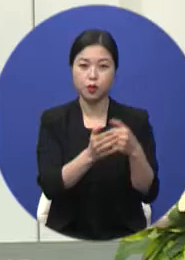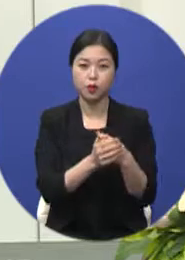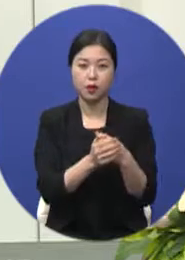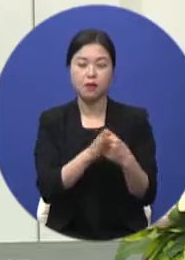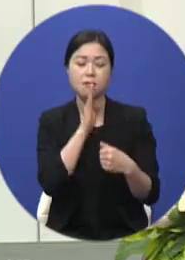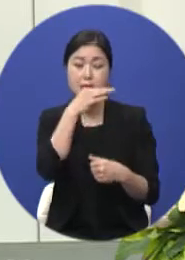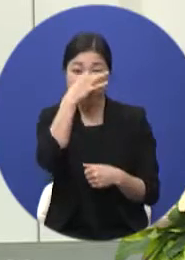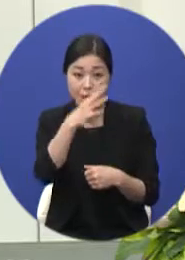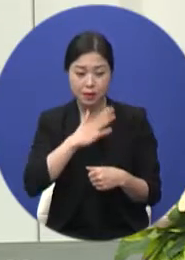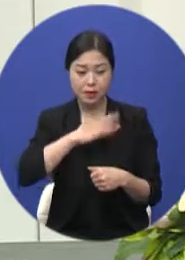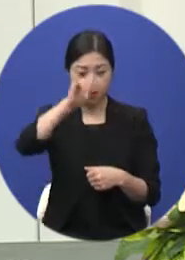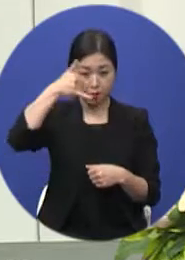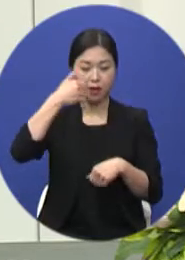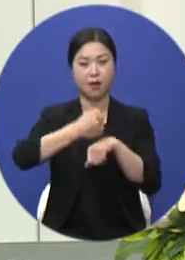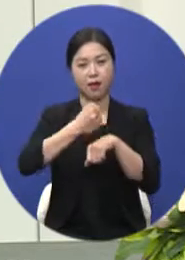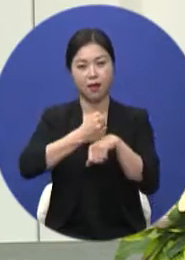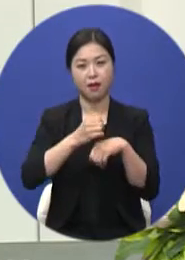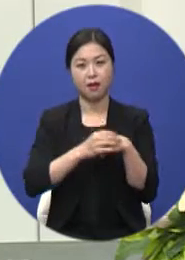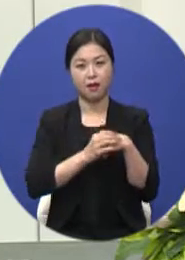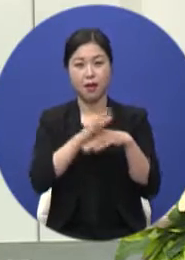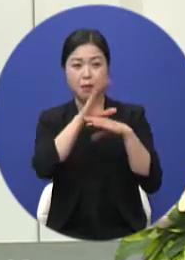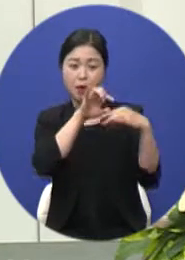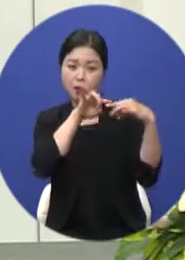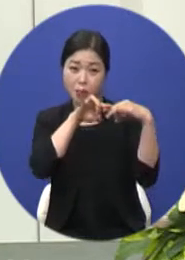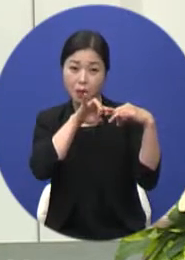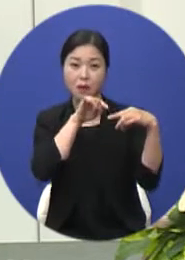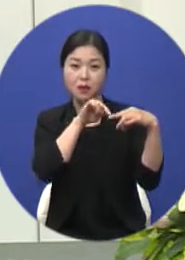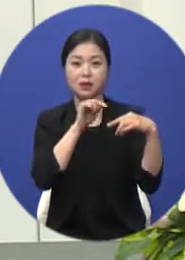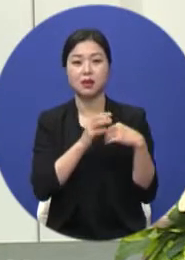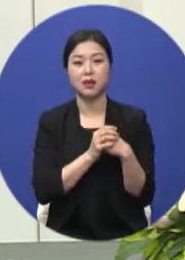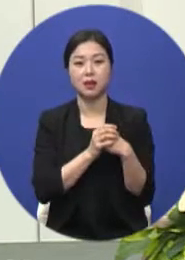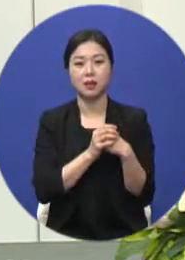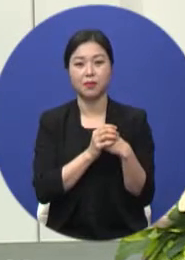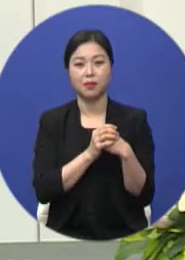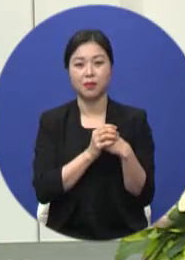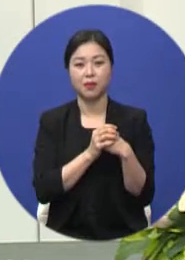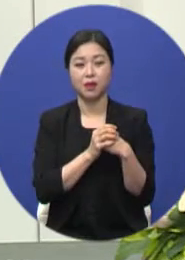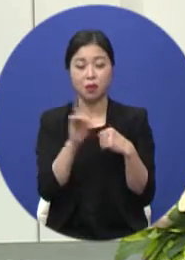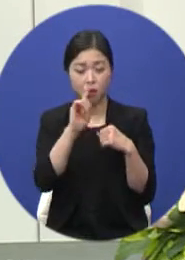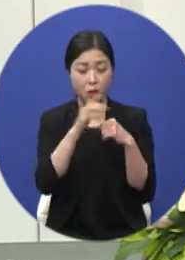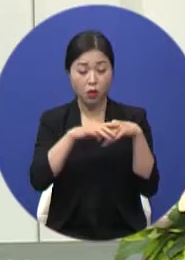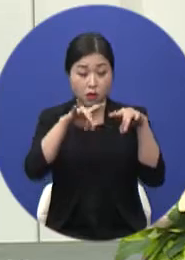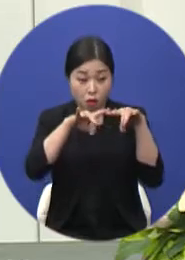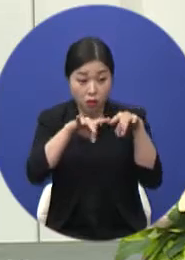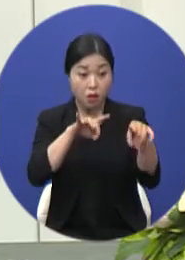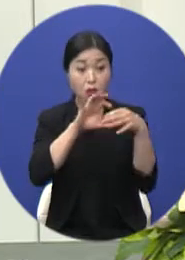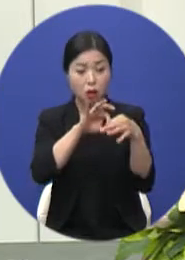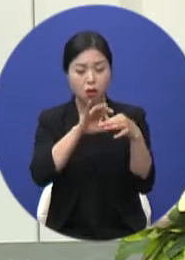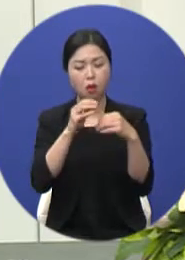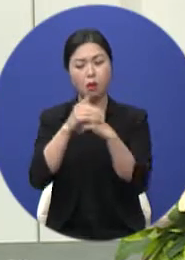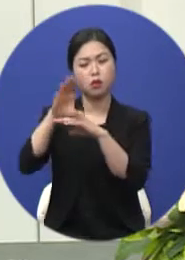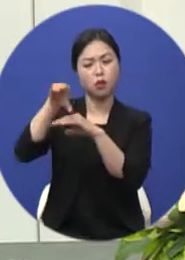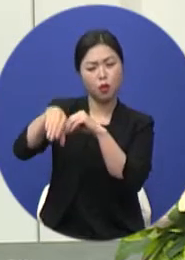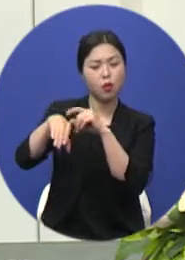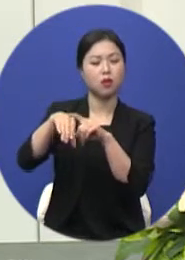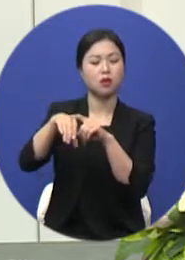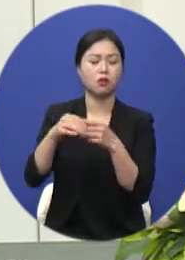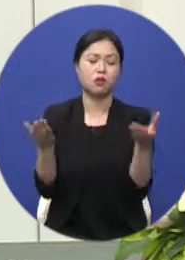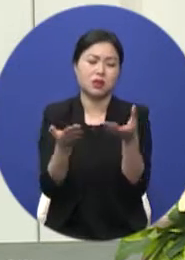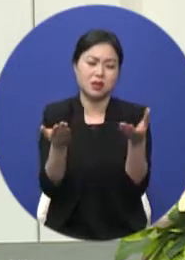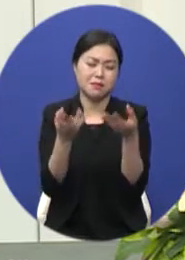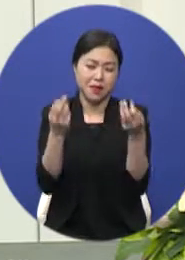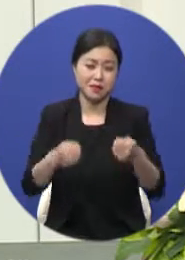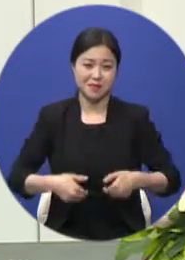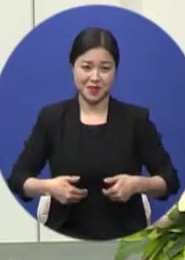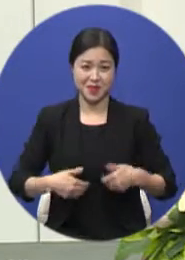저한테 연락하세요. 우리 방송 이거 상담 방송에 전기 뭐 필요합니다. 방송국에도 정말 이제 그런 것도